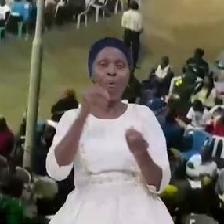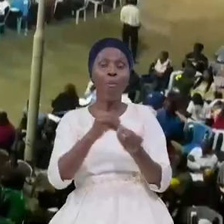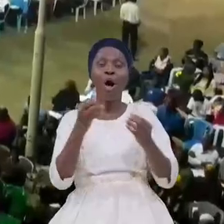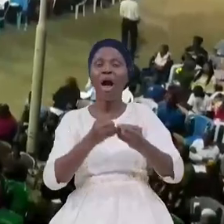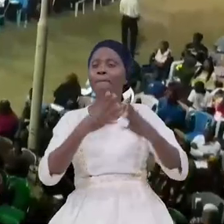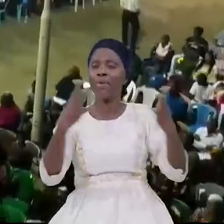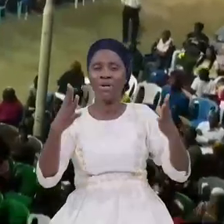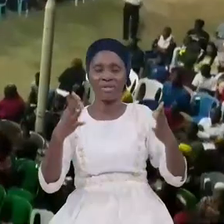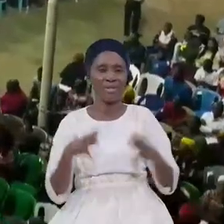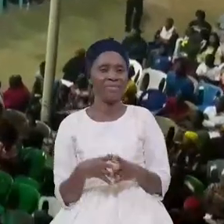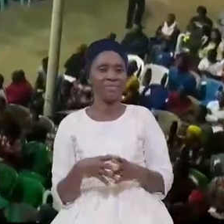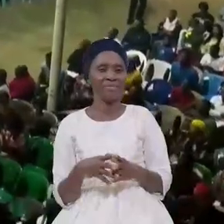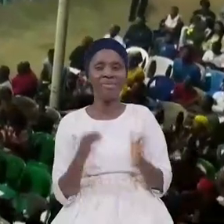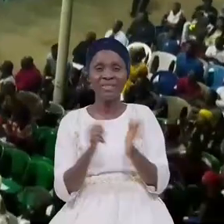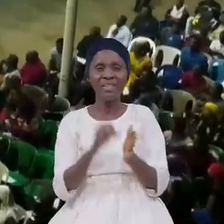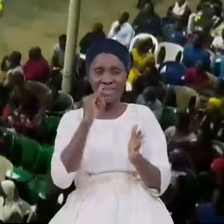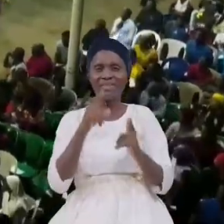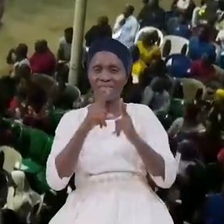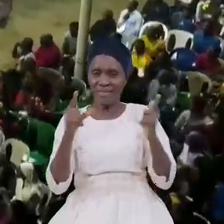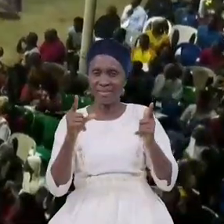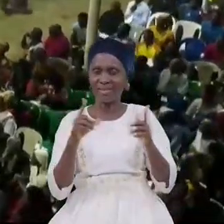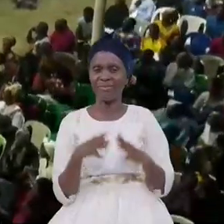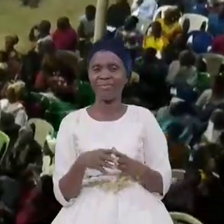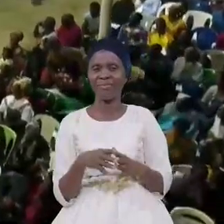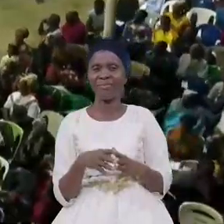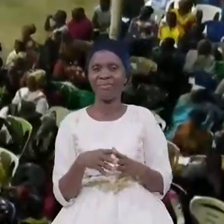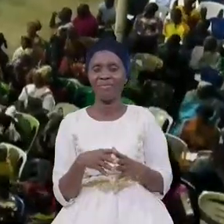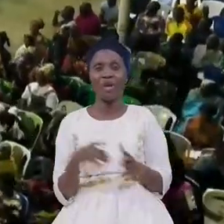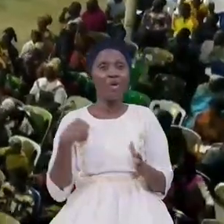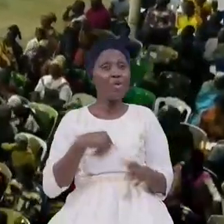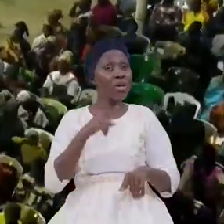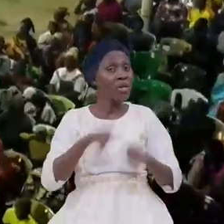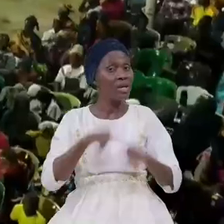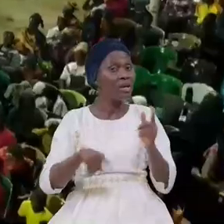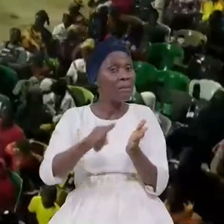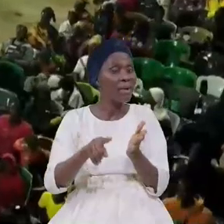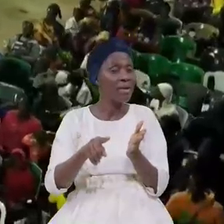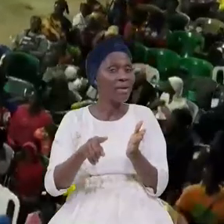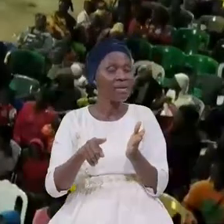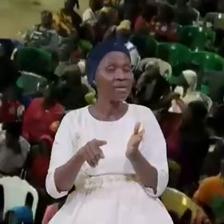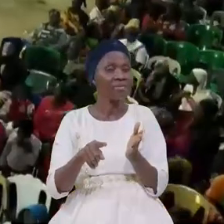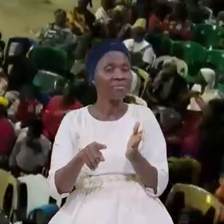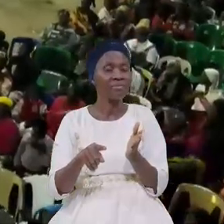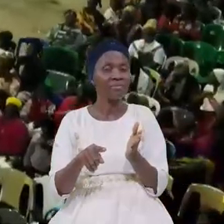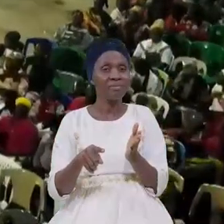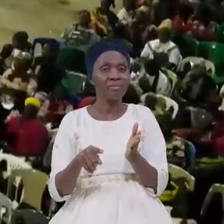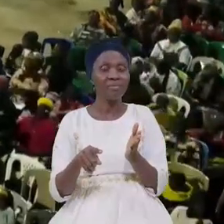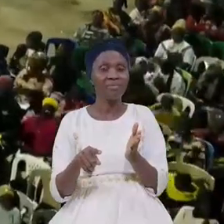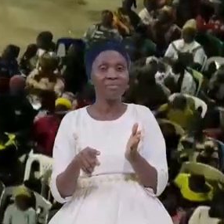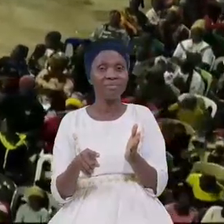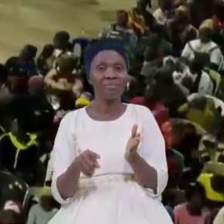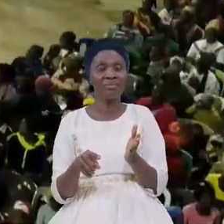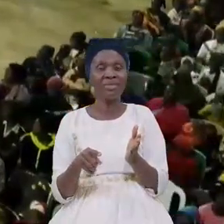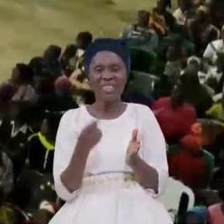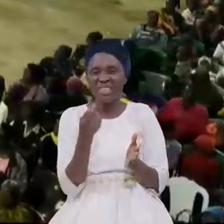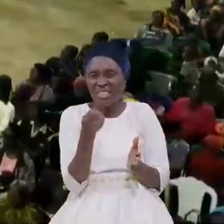l'abondance. C'est la grâce. On ne peut pas payer pour cela. On ne peut